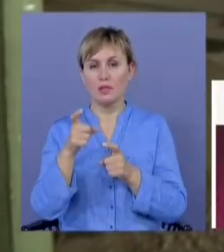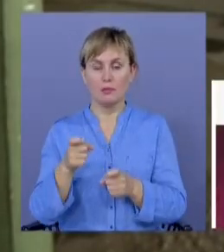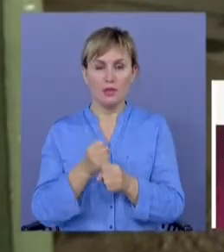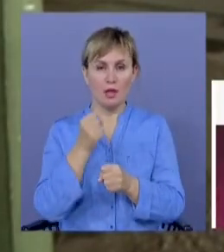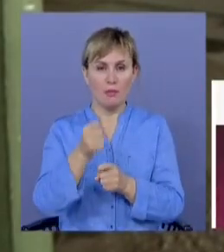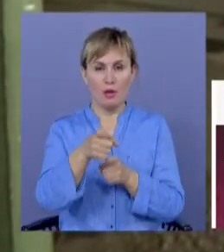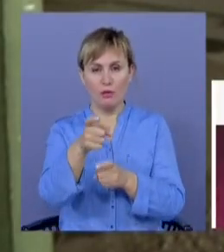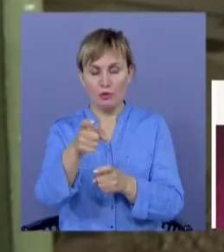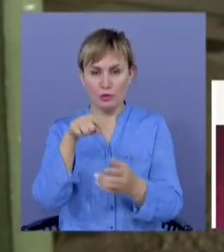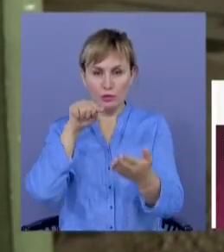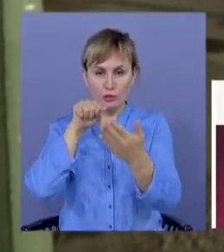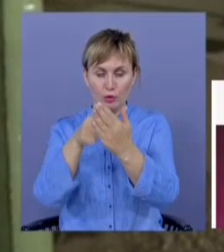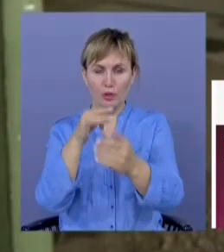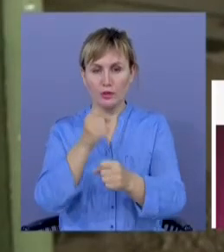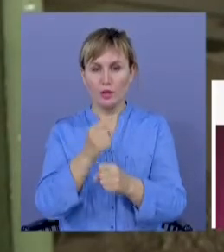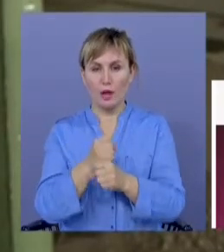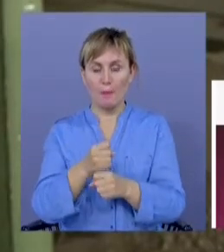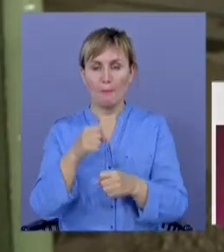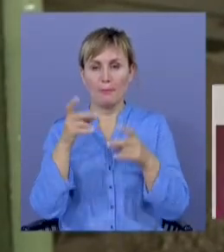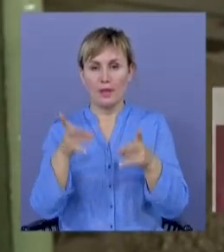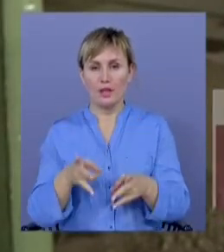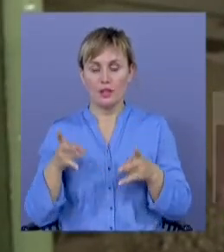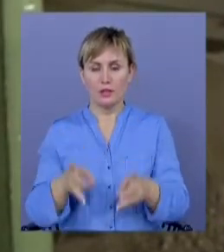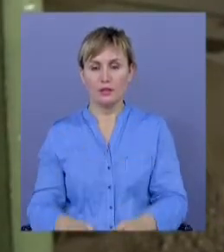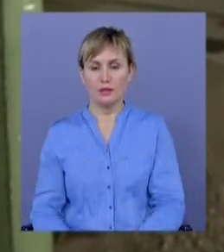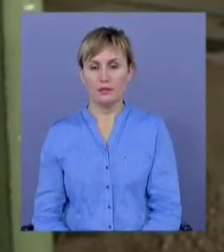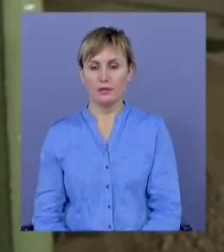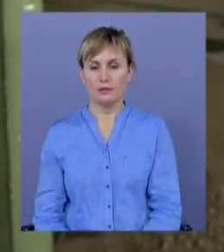направить оружие на мишень и произвести плавный спуск.